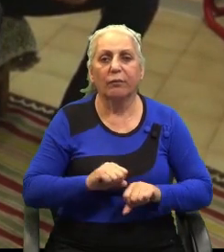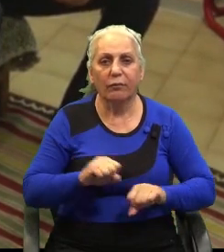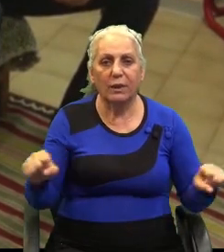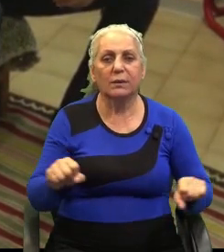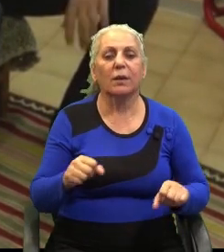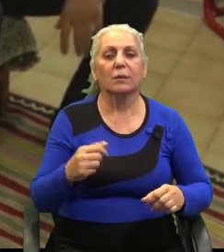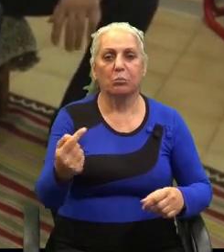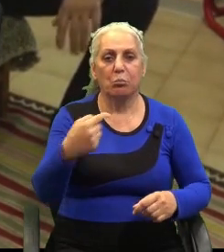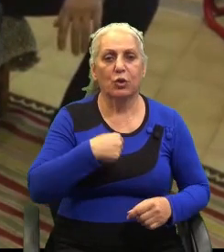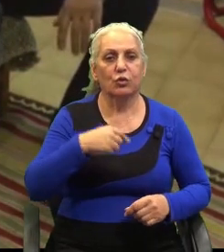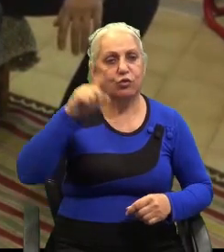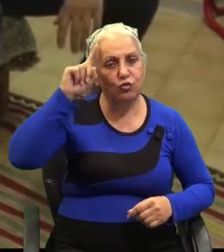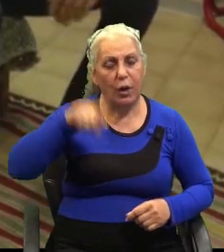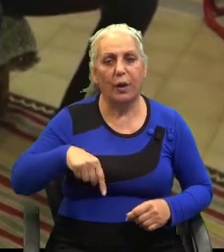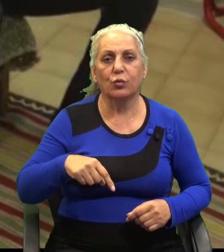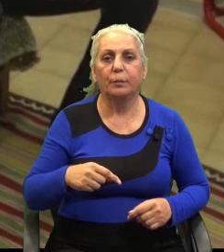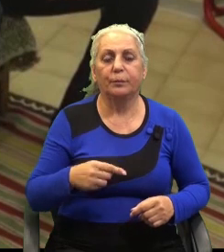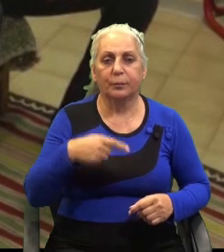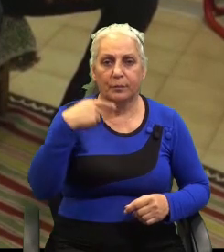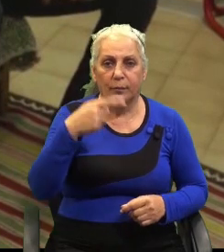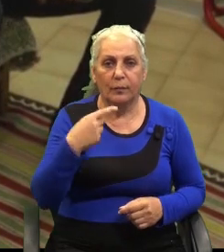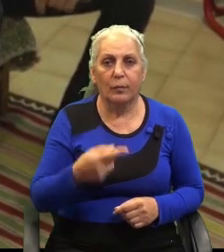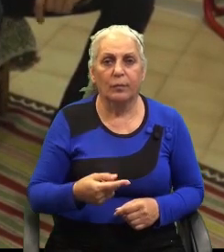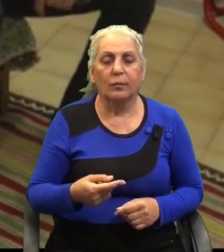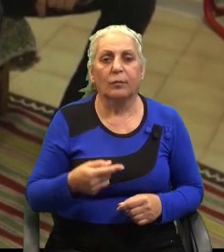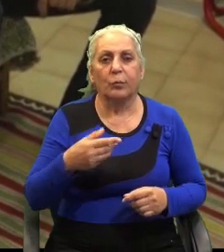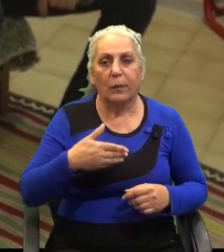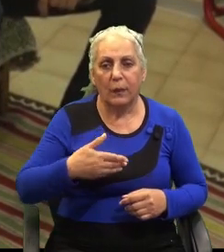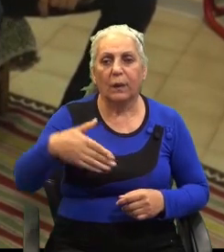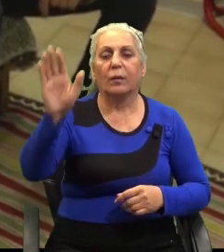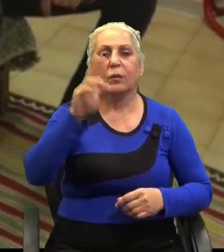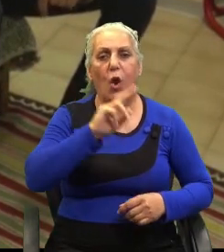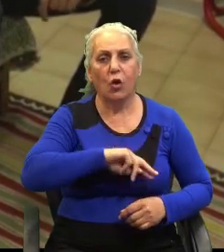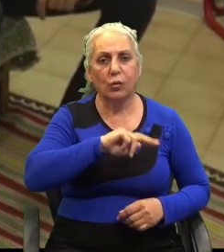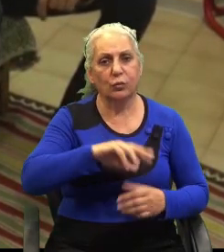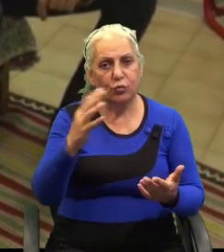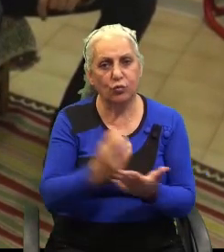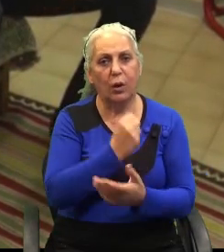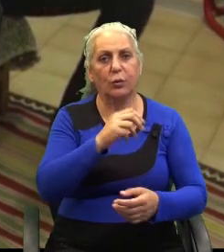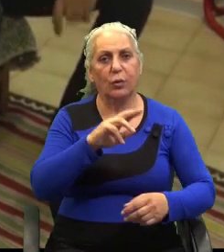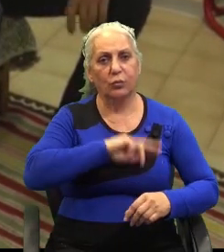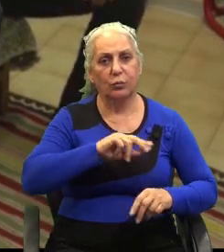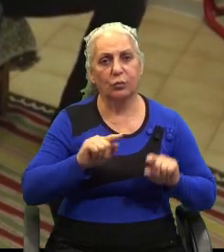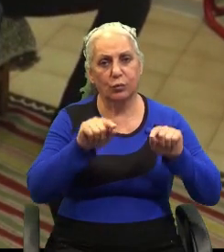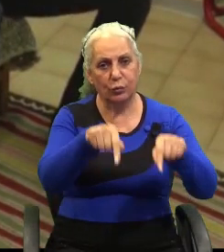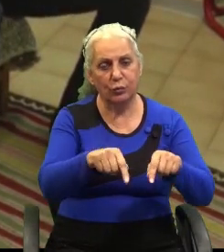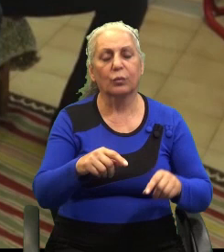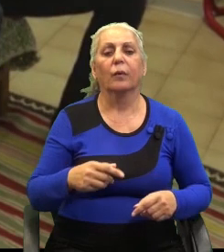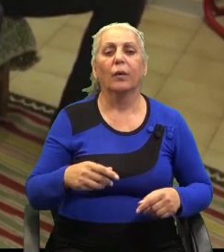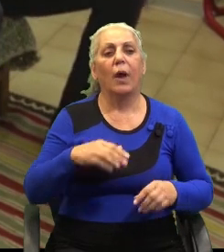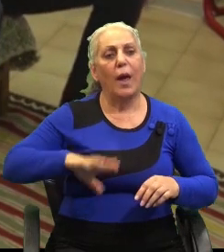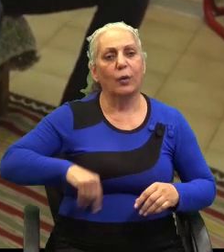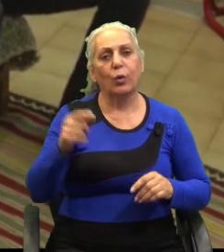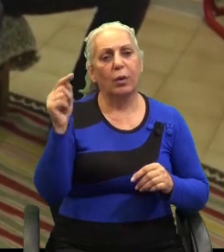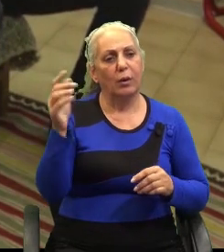ու ճանաչես։ Ասում եմ, գնա աշխատանք ճարի, գործ ընդունվի, կգա սերեխուդ կտանես,